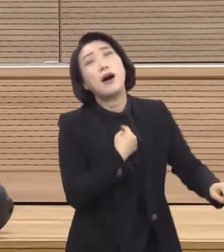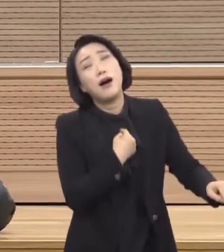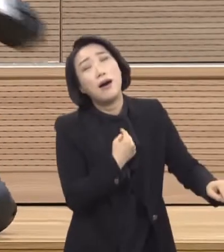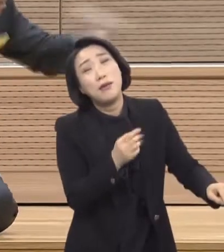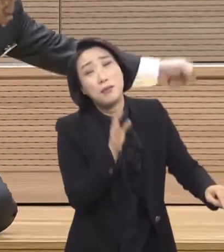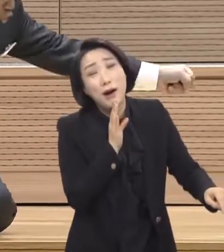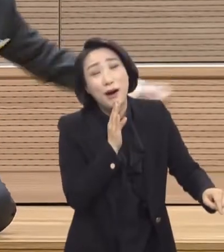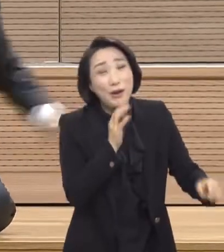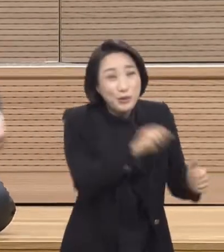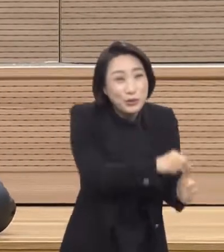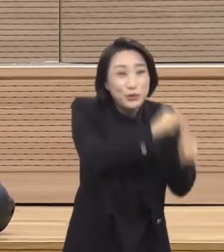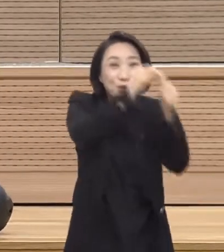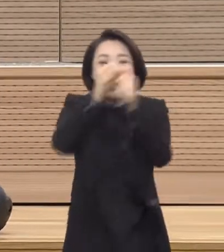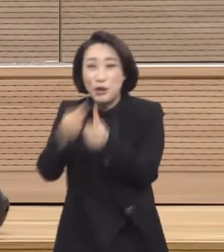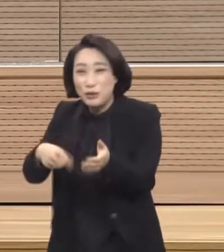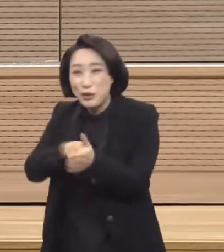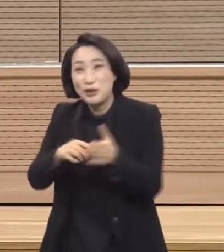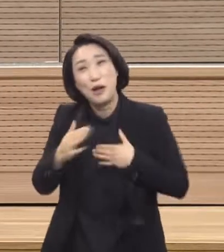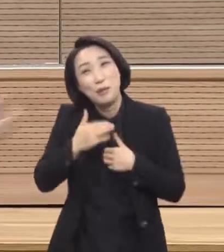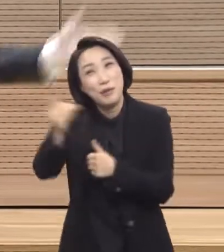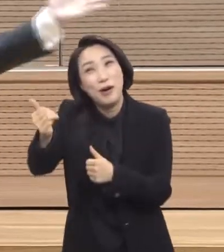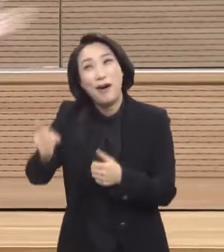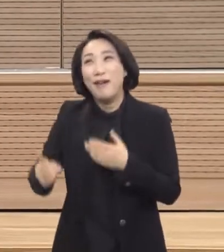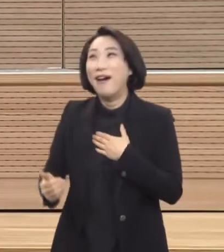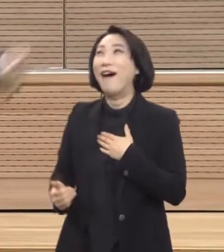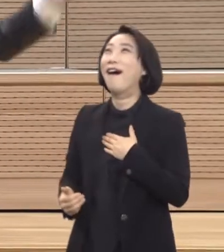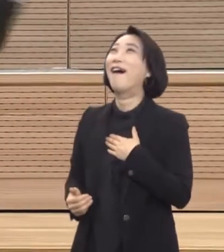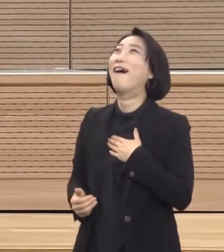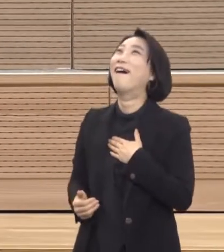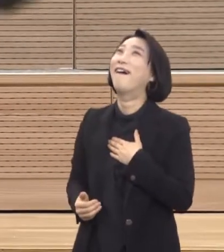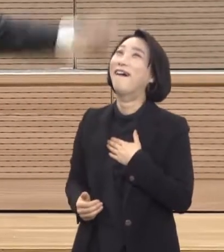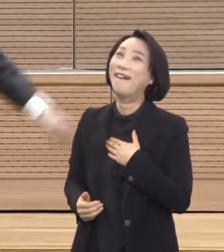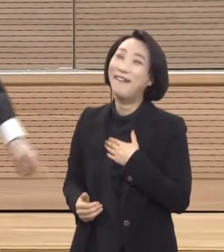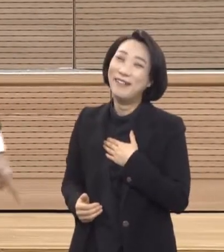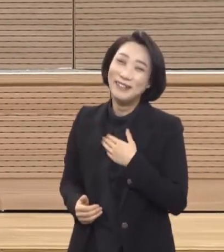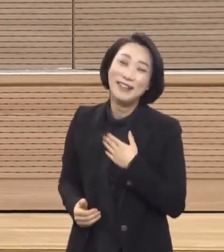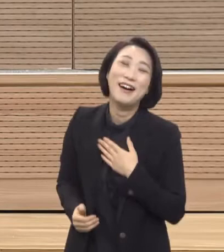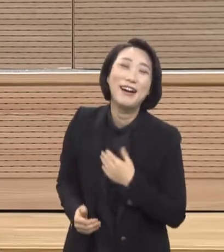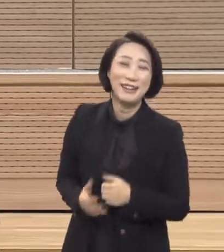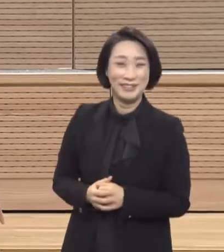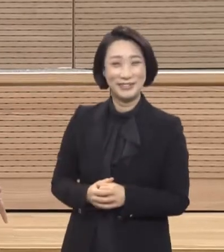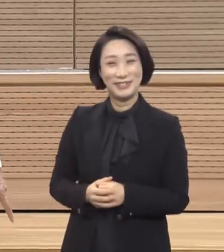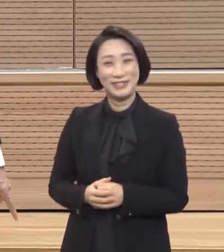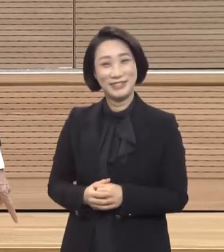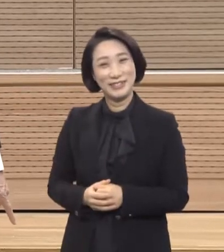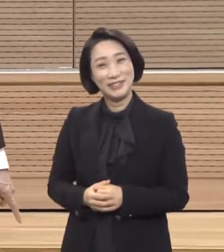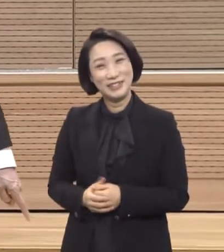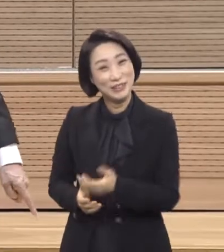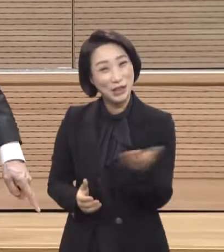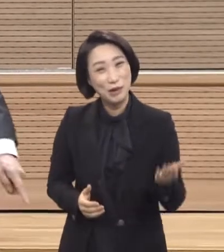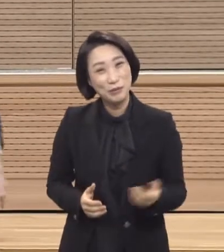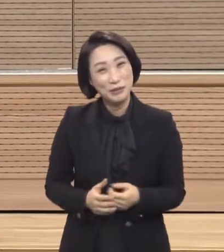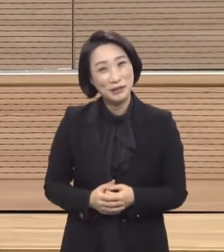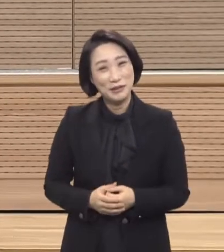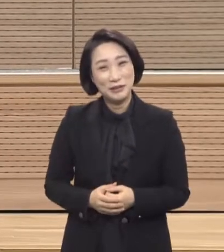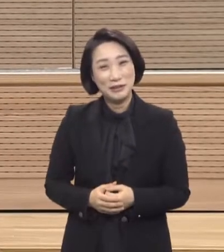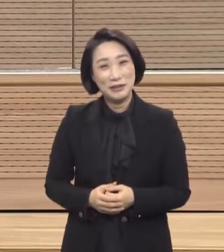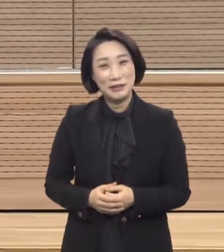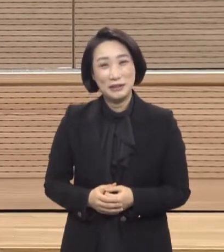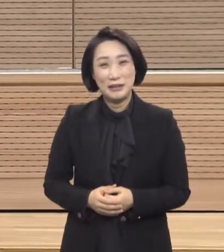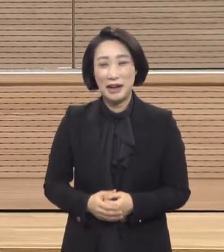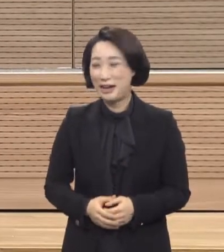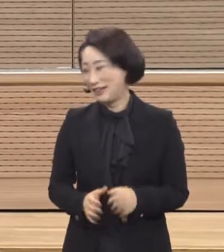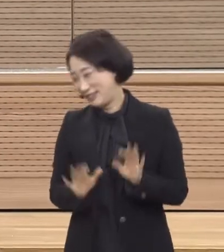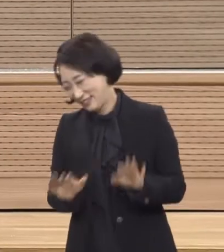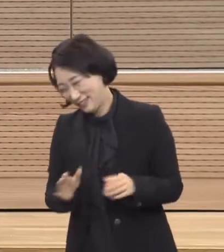나를 건져주려고 나를 부르실 때, 아 이거 막 이거 누가 이게 그냥